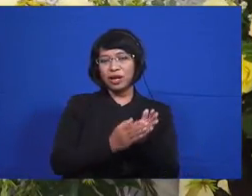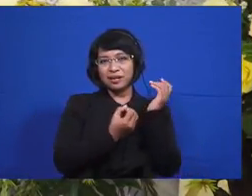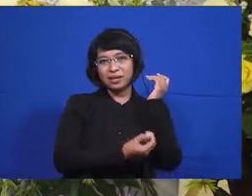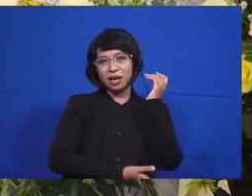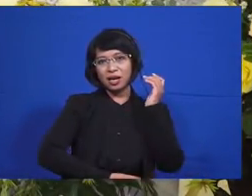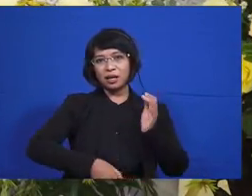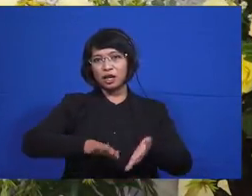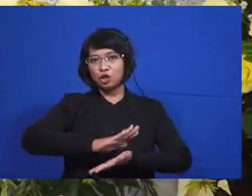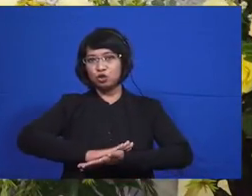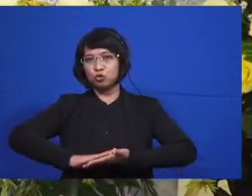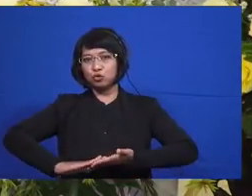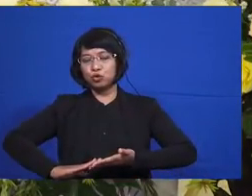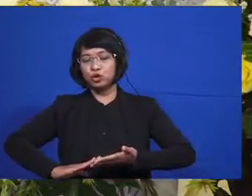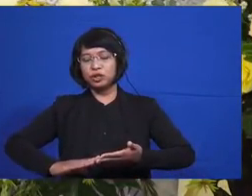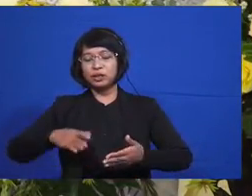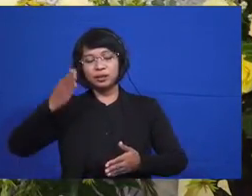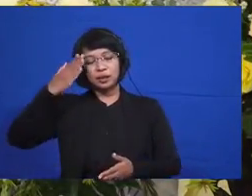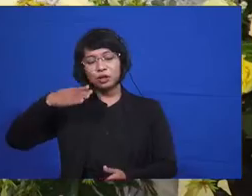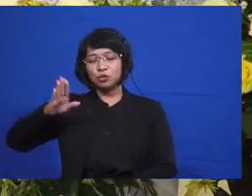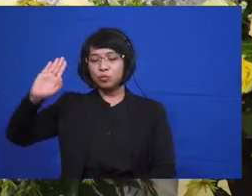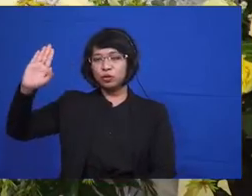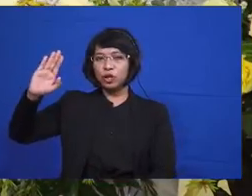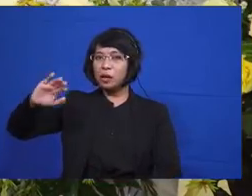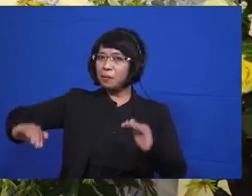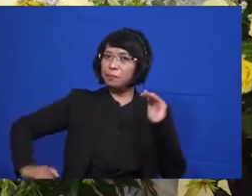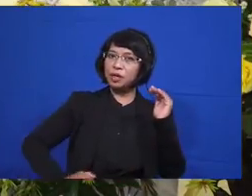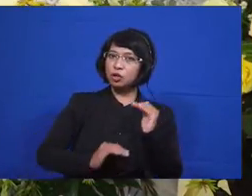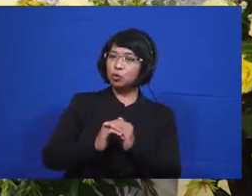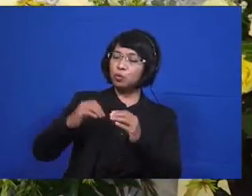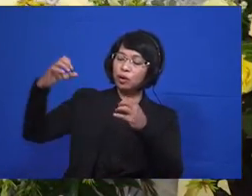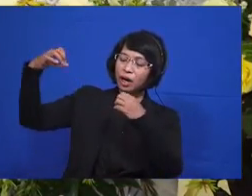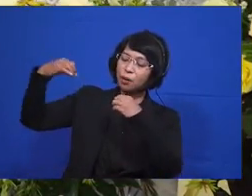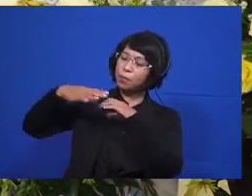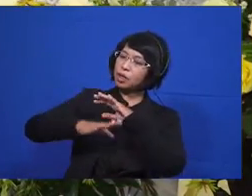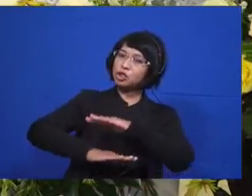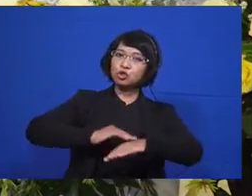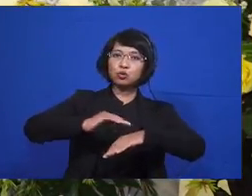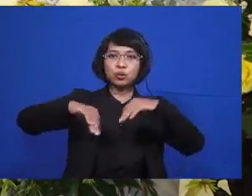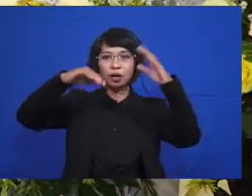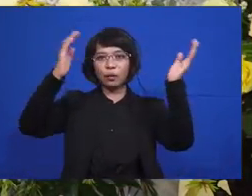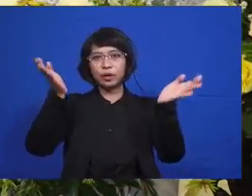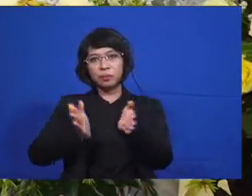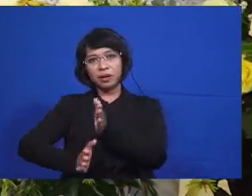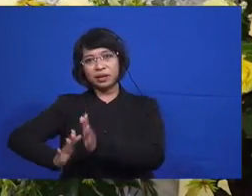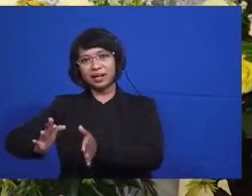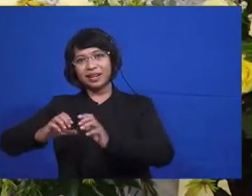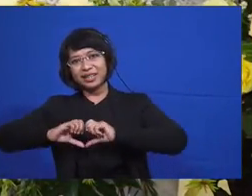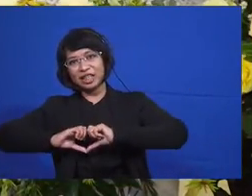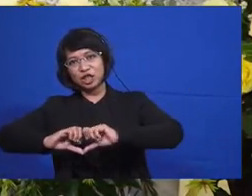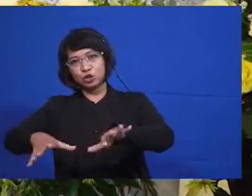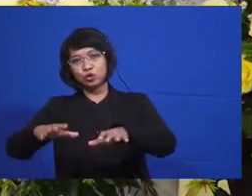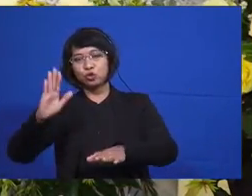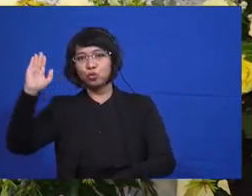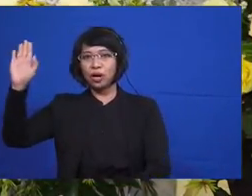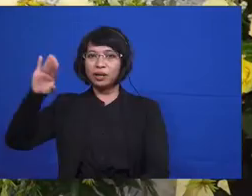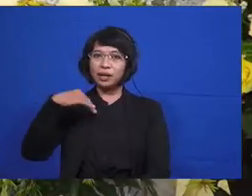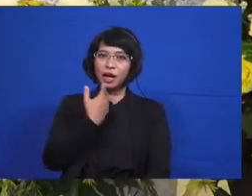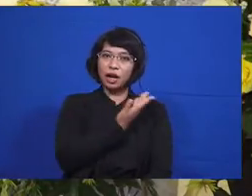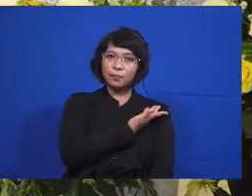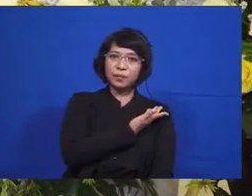putramu dipenuhi dengan segala berkat dan rahmat surgawi dengan pengantaran Kristus Tuhan